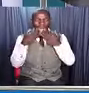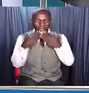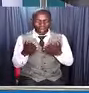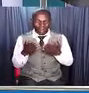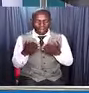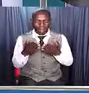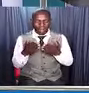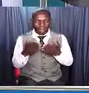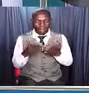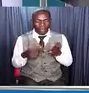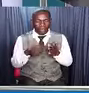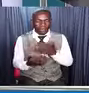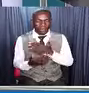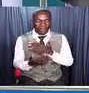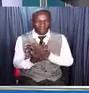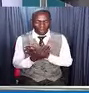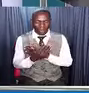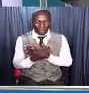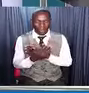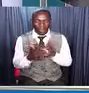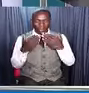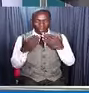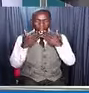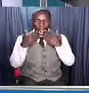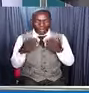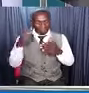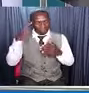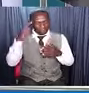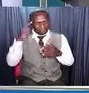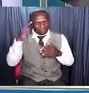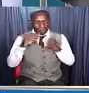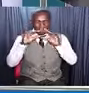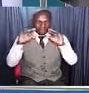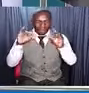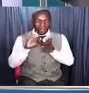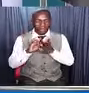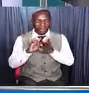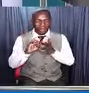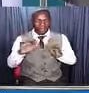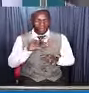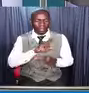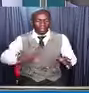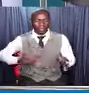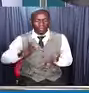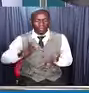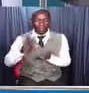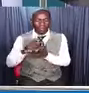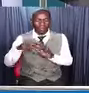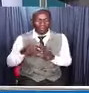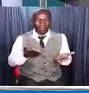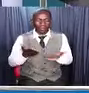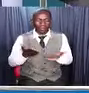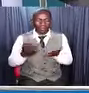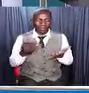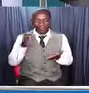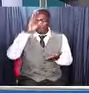Ninakushukuru kwa asubuhi ya leo. Asante kwa ujumbe ambao tayari Bwana umeweka ndani ya mtumishi